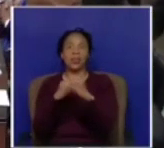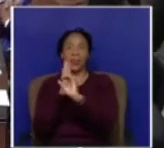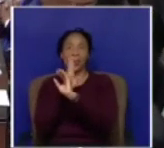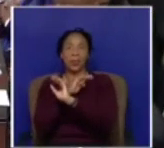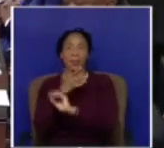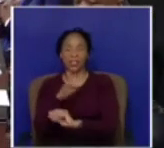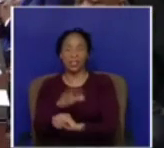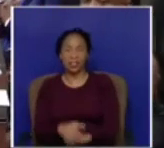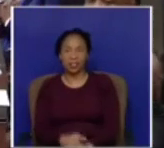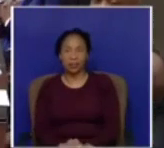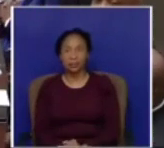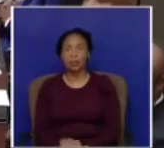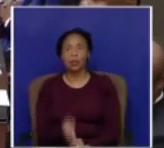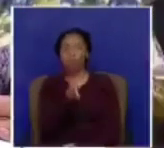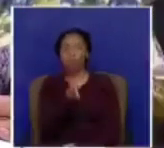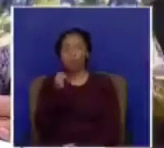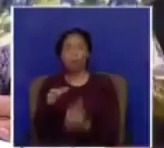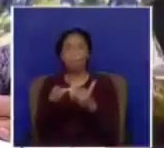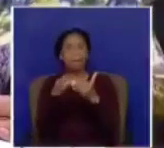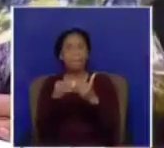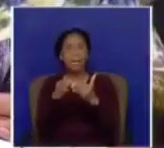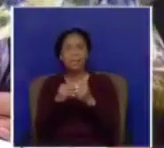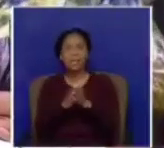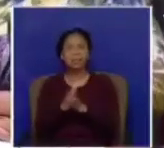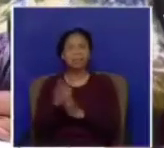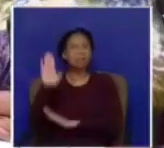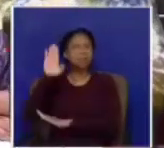labangakasithathi sifungo na